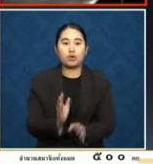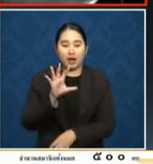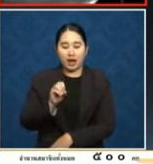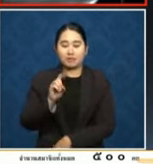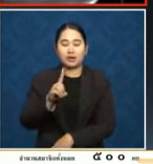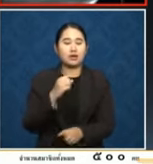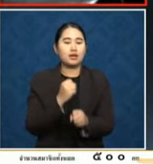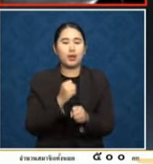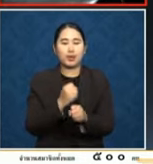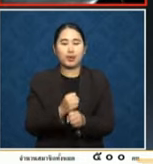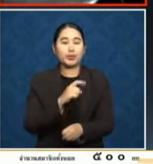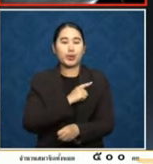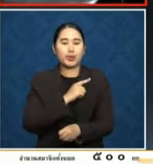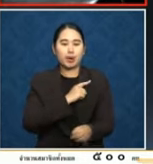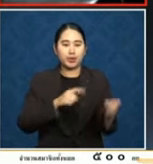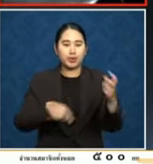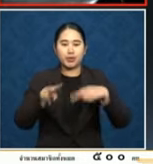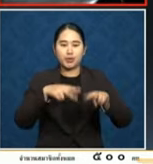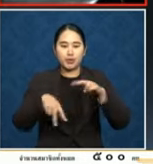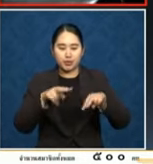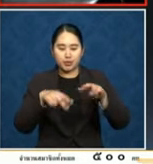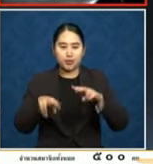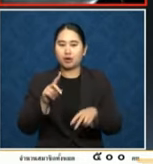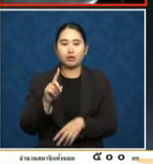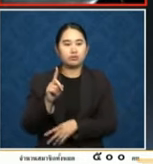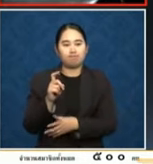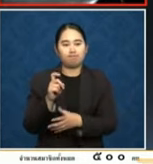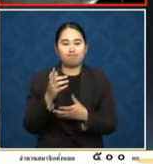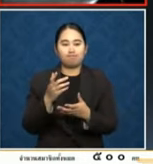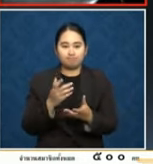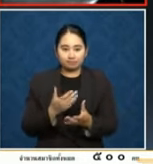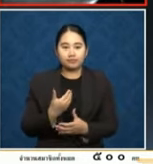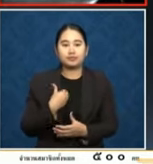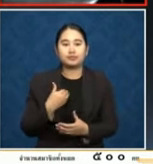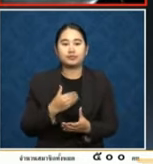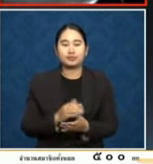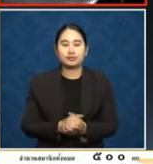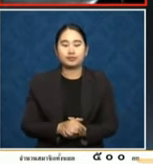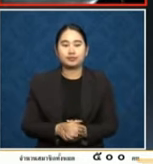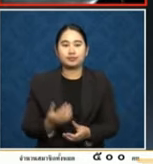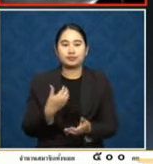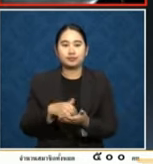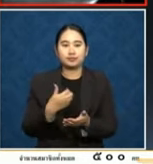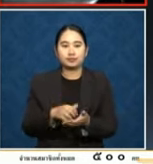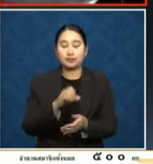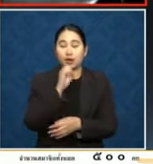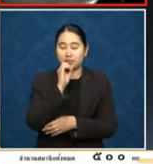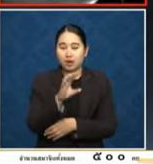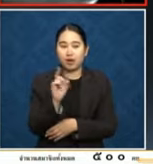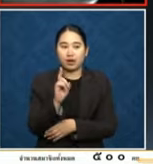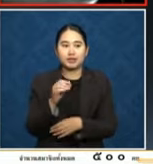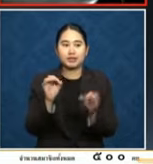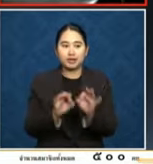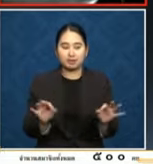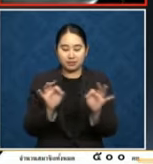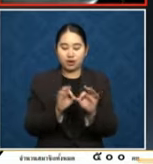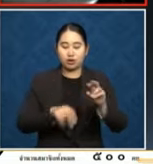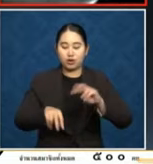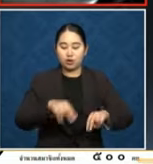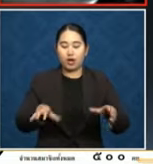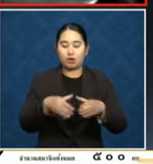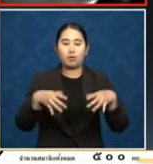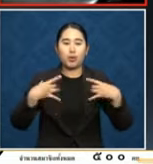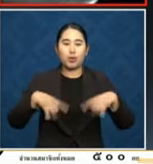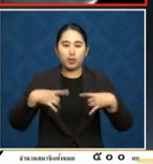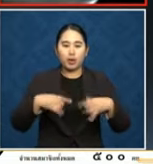เนี่ยไม่สามารถที่จะทำภารกิจเรื่องนี้ได้อย่างมีประสิทธิภาพแน่นอนนะคะดิฉันยังขอยืนยันว่าเราจะต้องดูแลกลุ่มที่เสี่ยง